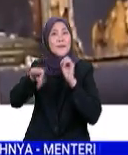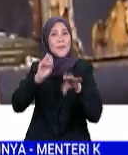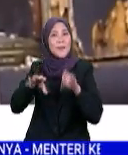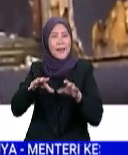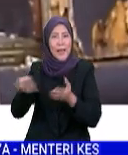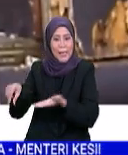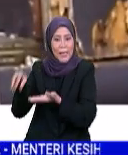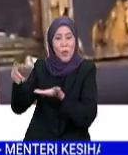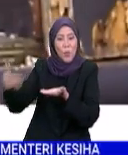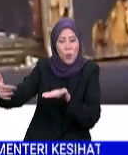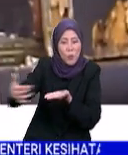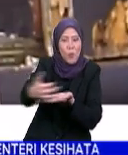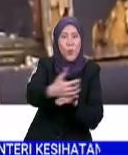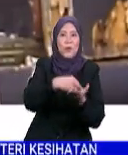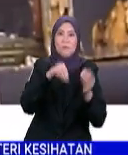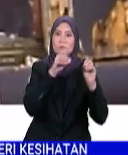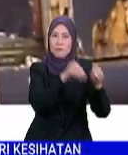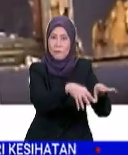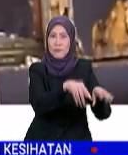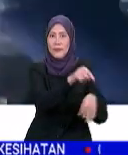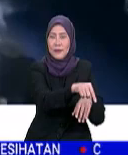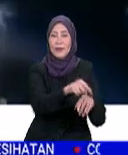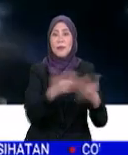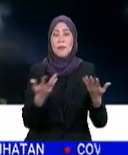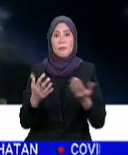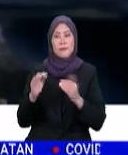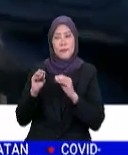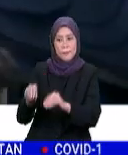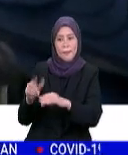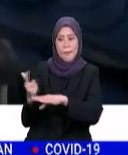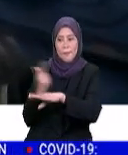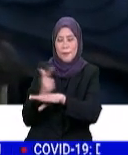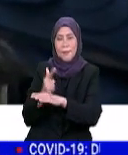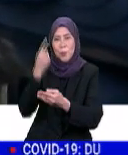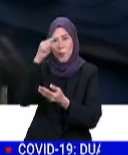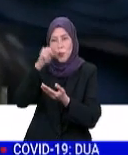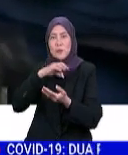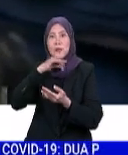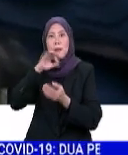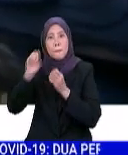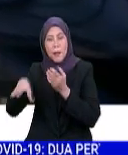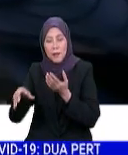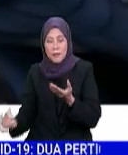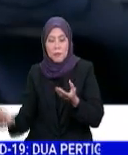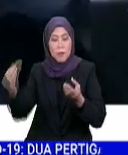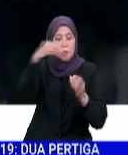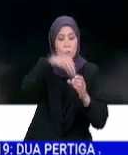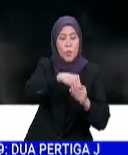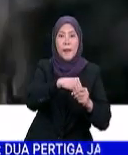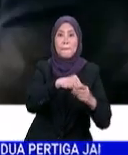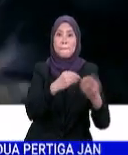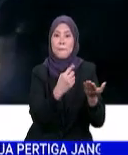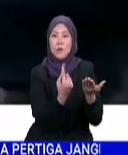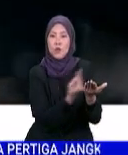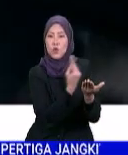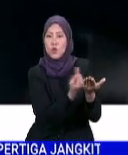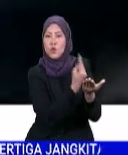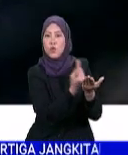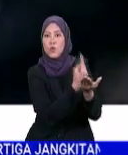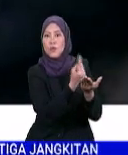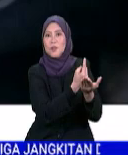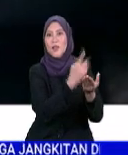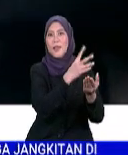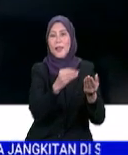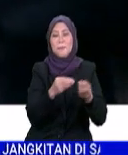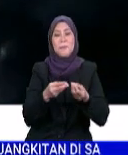itu. Burung liar tersebut dilatih secara berperingkat untuk memungut sampah dan memasukkannya ke dalam mesin yang akan menyalurkan